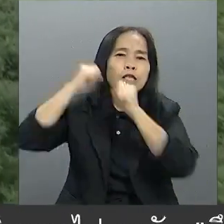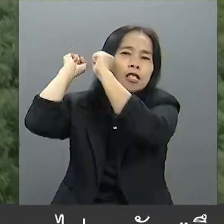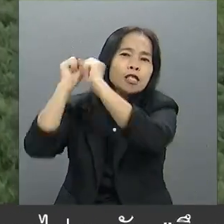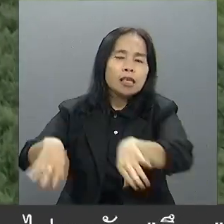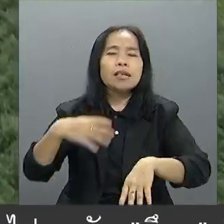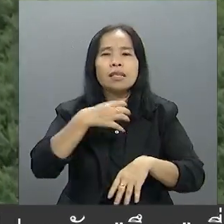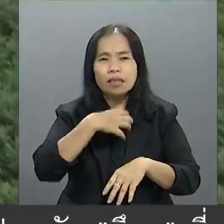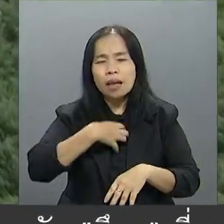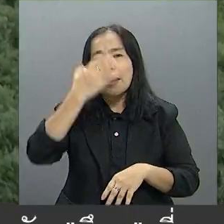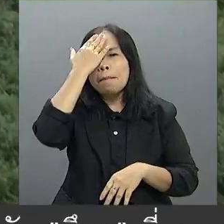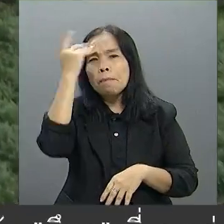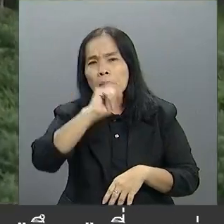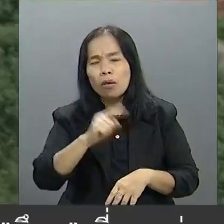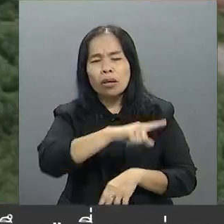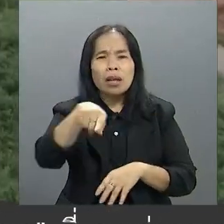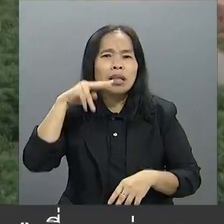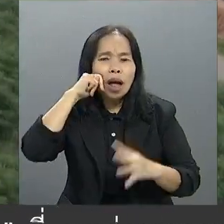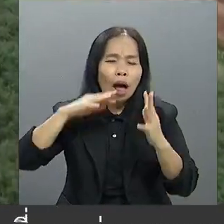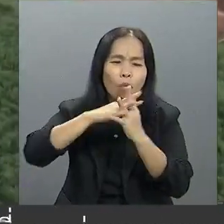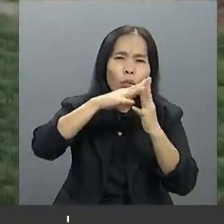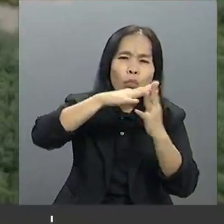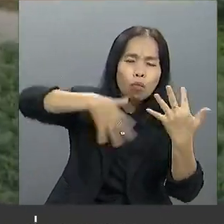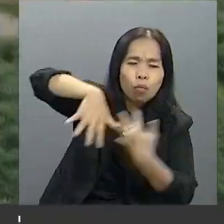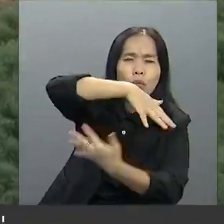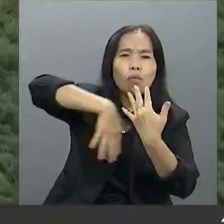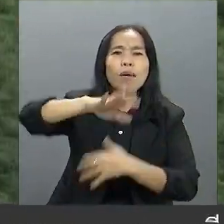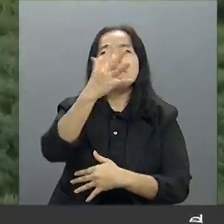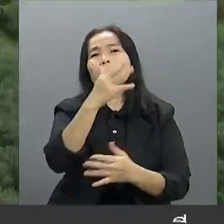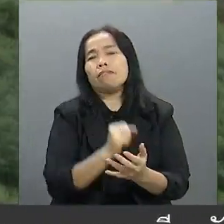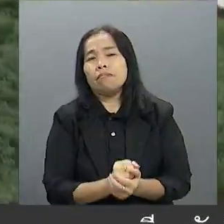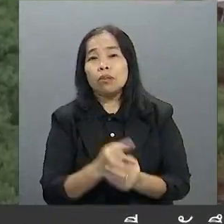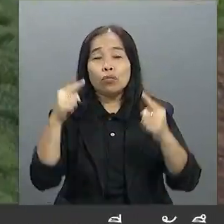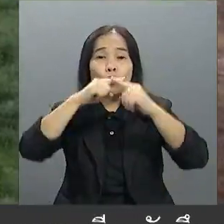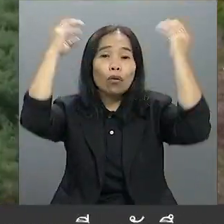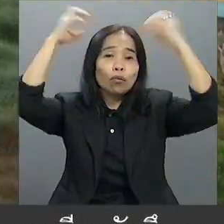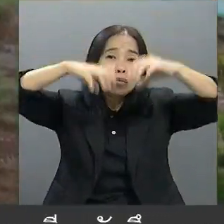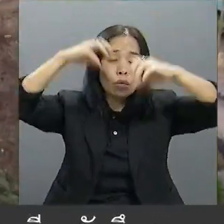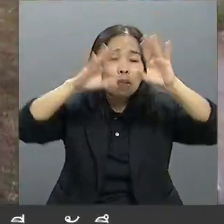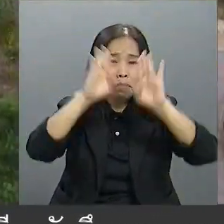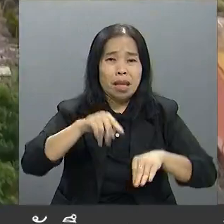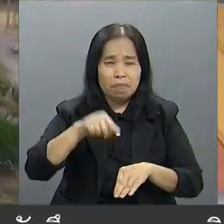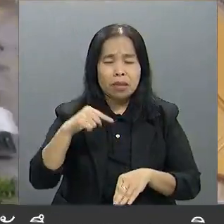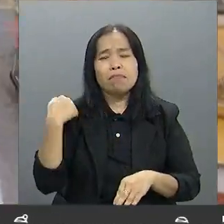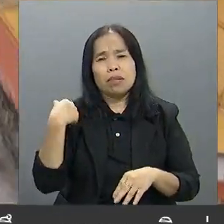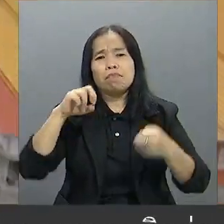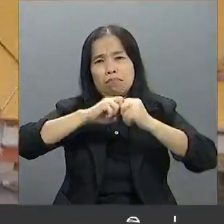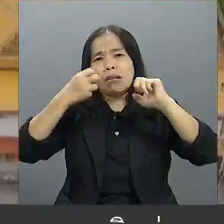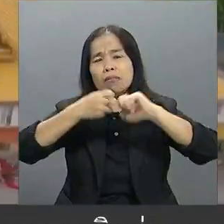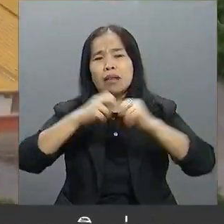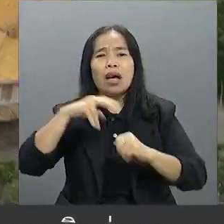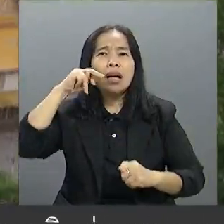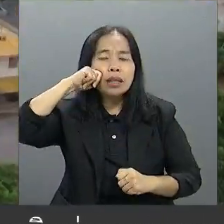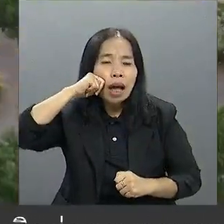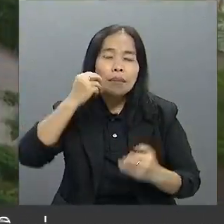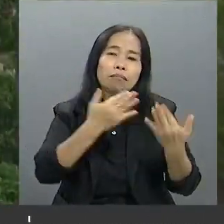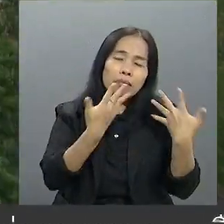พืชออกไปให้น้ำมันหมุนเวียนได้สะดวกนะคะโดยเฉพาะหน้าฝนแบบนี้จะมีปัญหาเรื่องของน้ำอุปโภคบริโภคเพราะว่าไม่สามาร